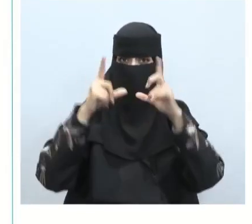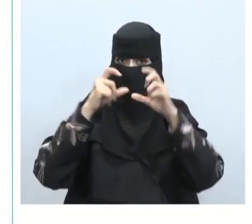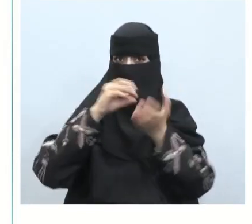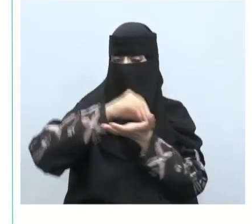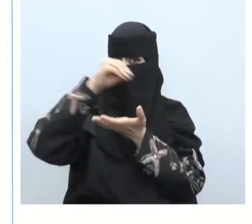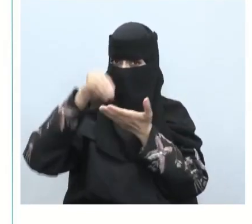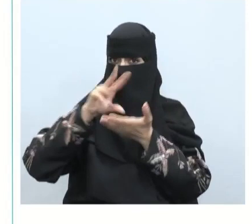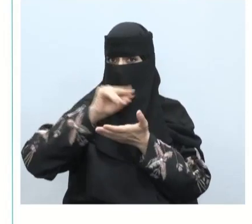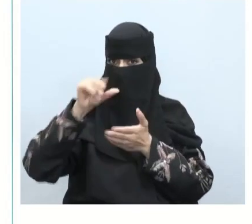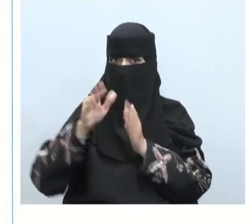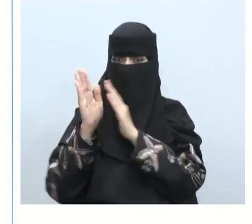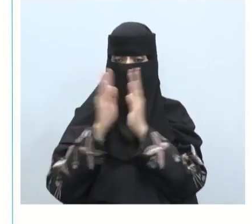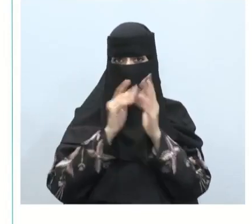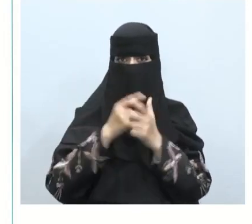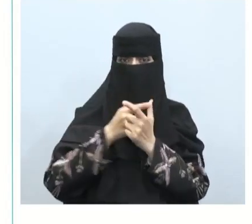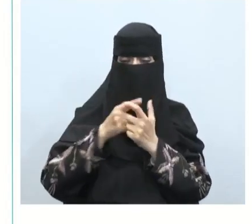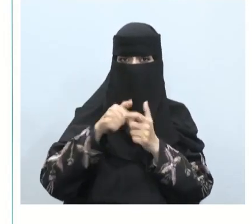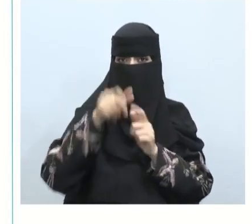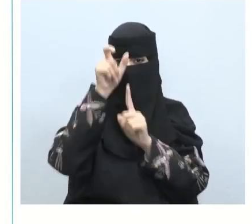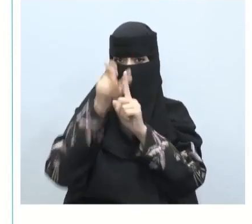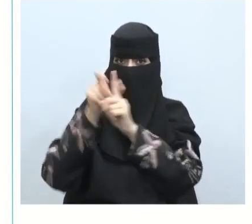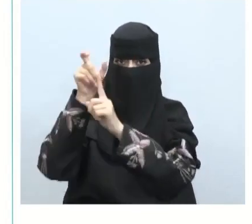انتقلت على نفس الملف بين